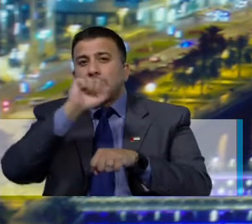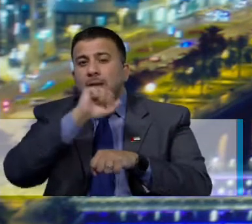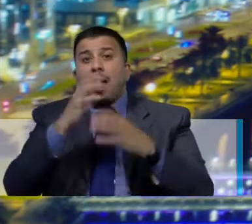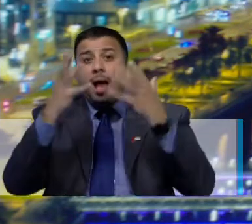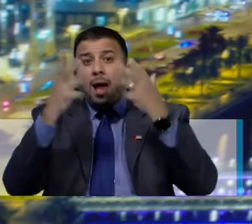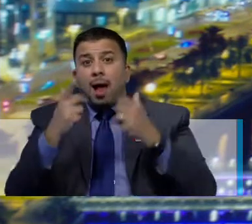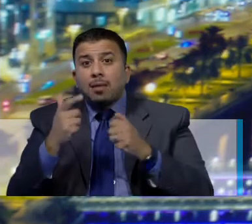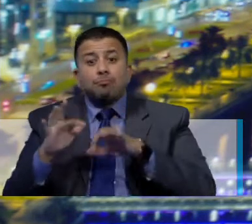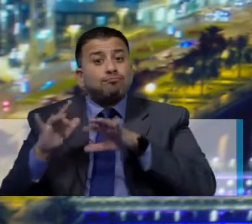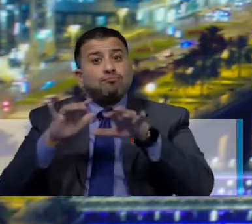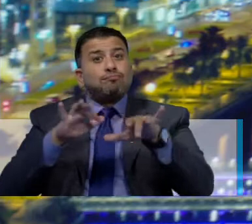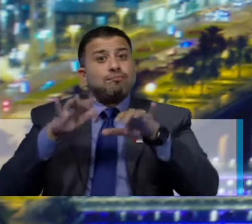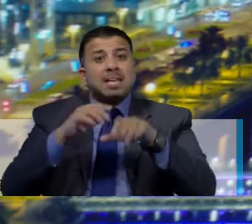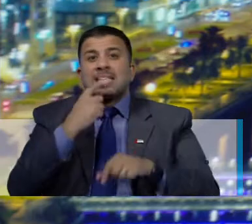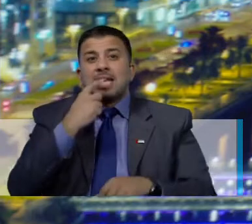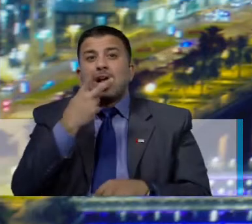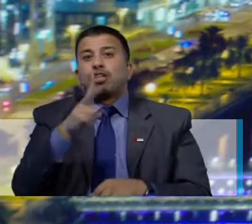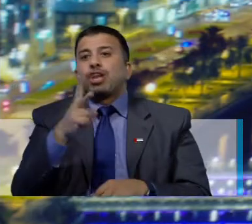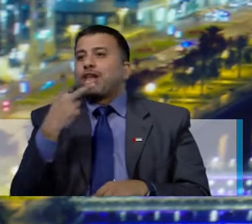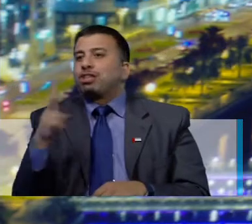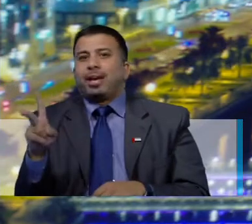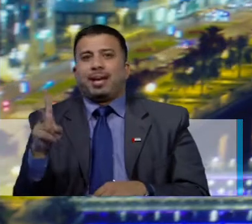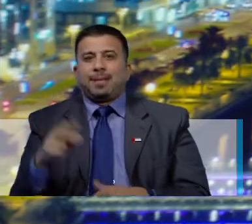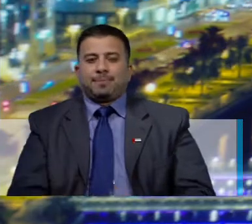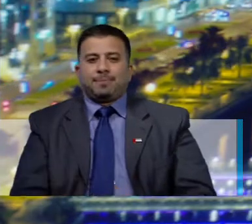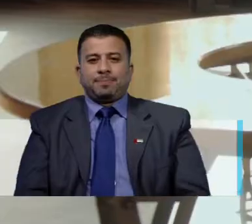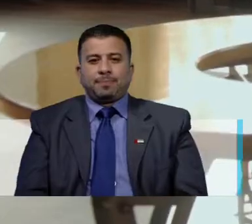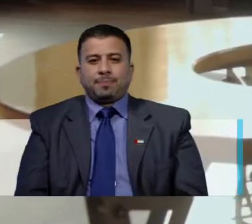زائري مراكزها خلال عام 2020.